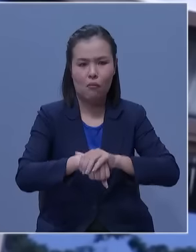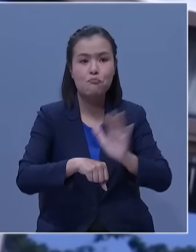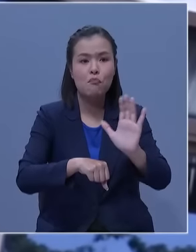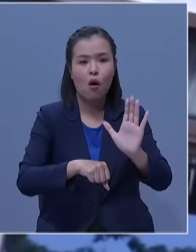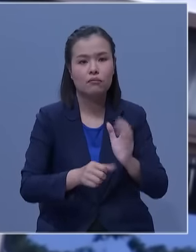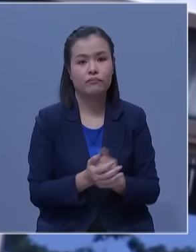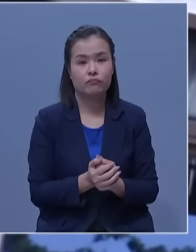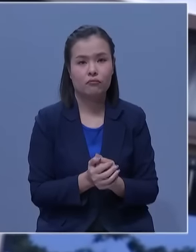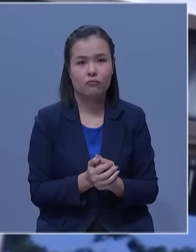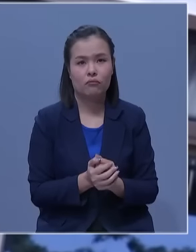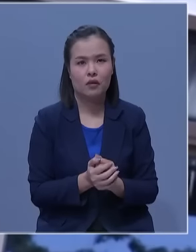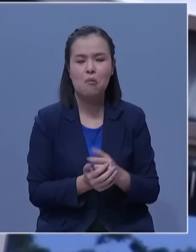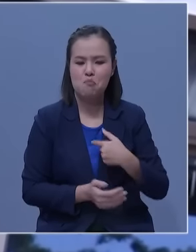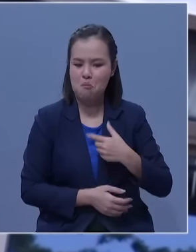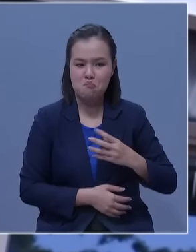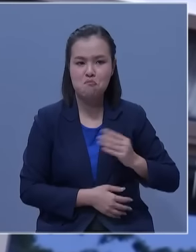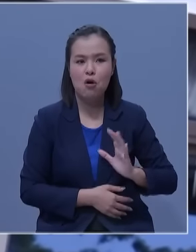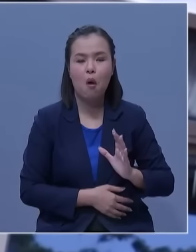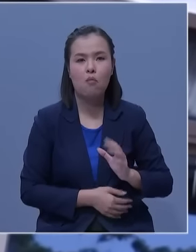แต่อ้อมจะไม่ยินยอมจะเอาถึงที่สุด